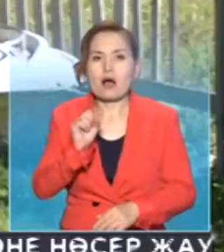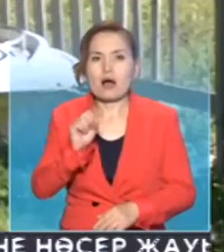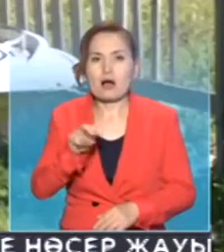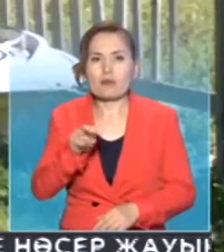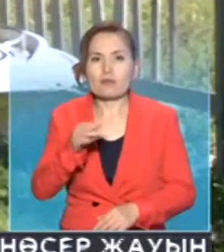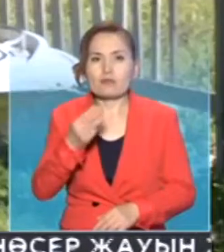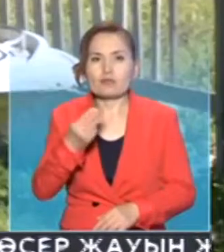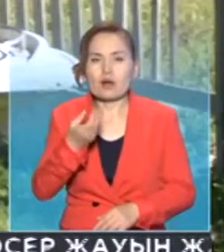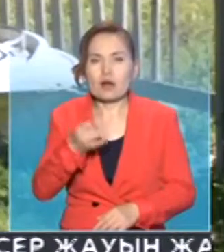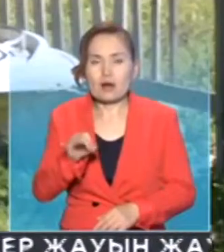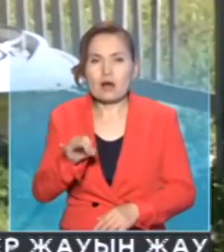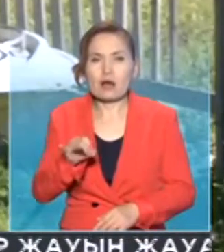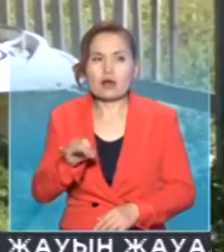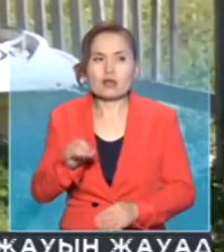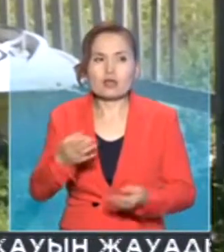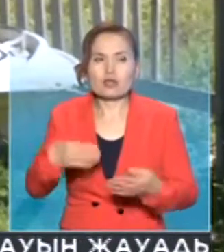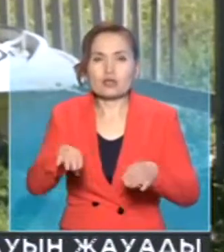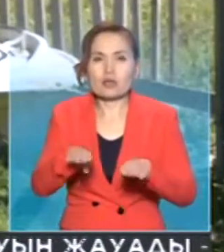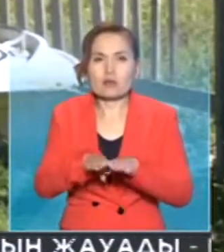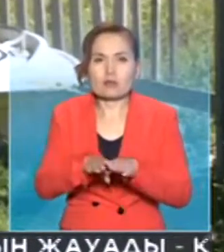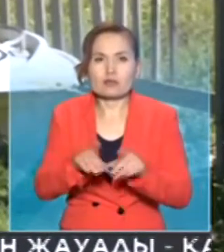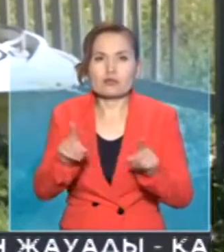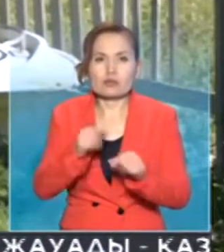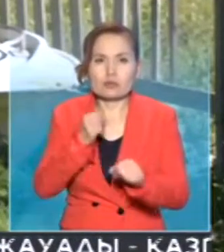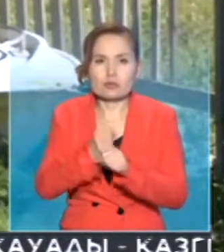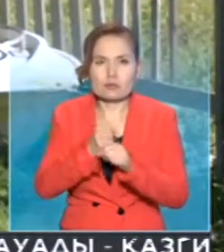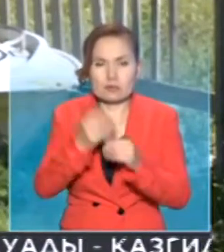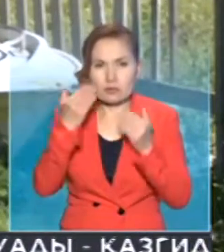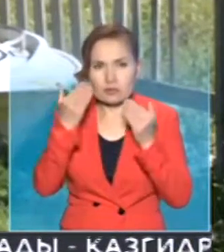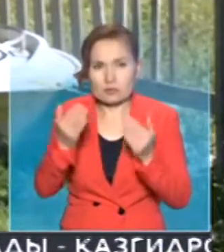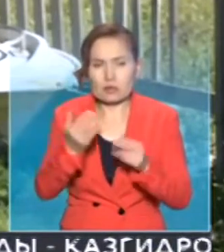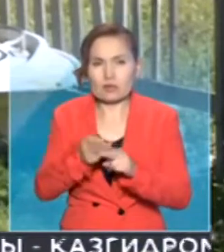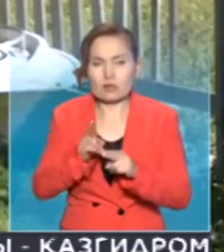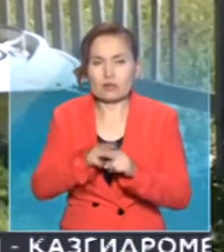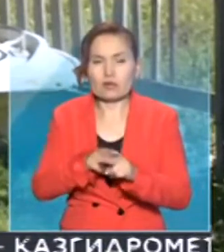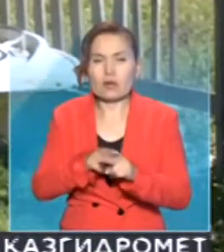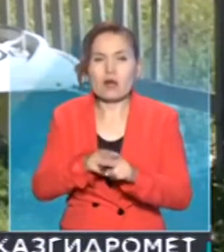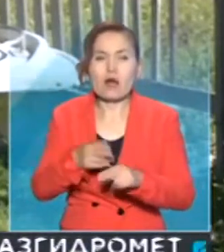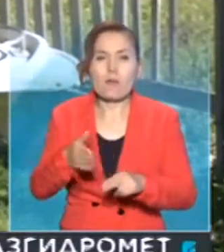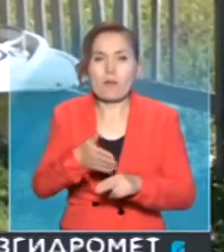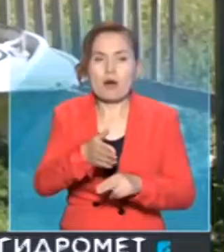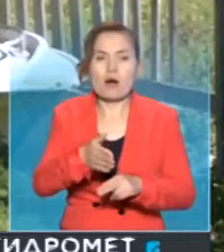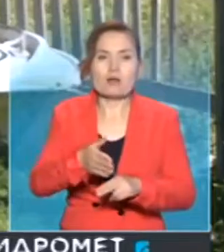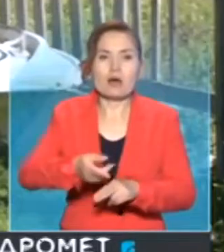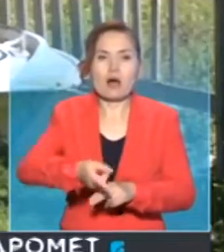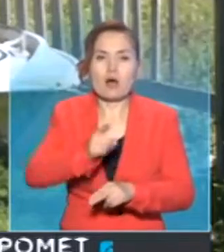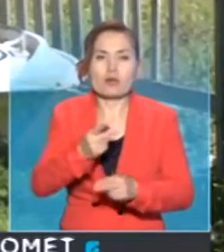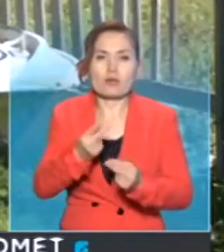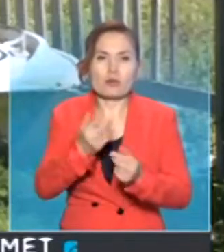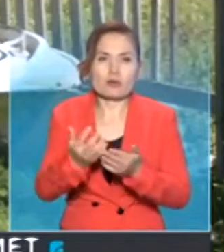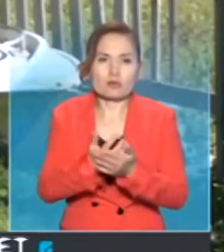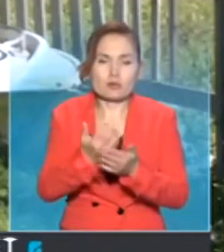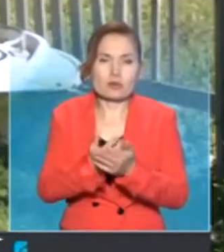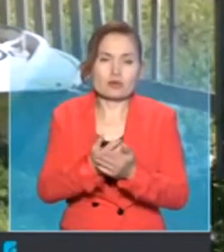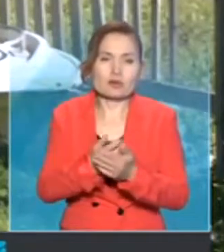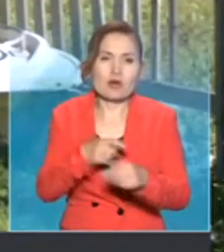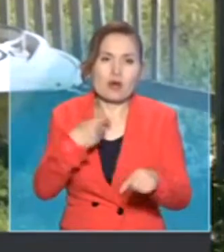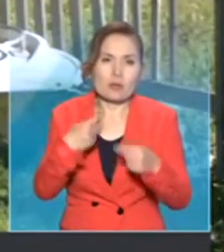айта алмаймын. Бұл ауылда ол кезде адам қалмайды ау. Бұл ауылда. Өткені 180 үй болса, 180